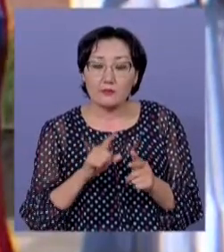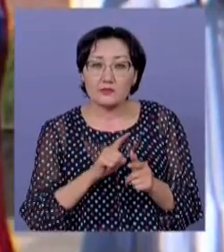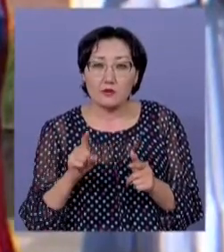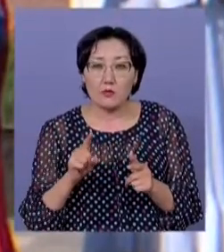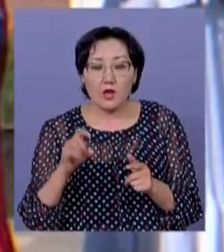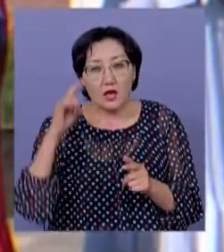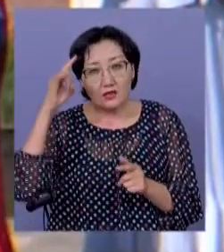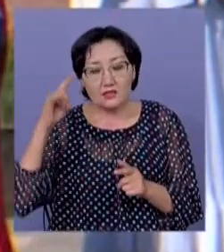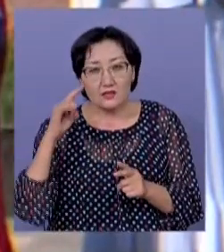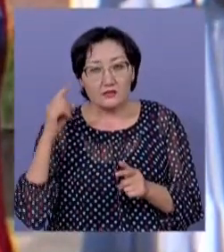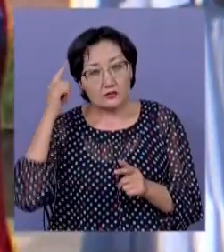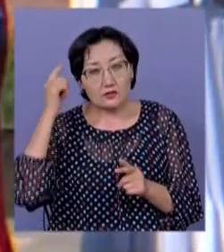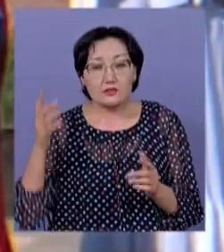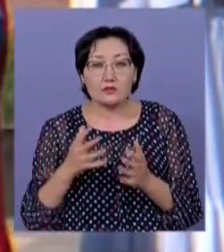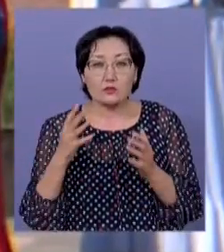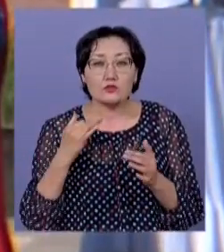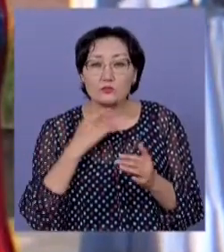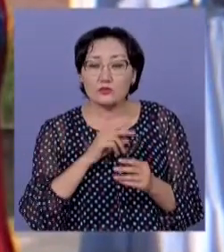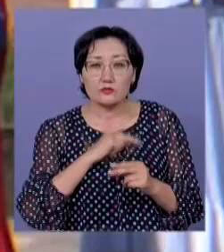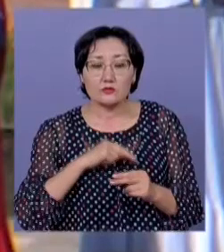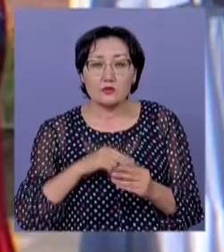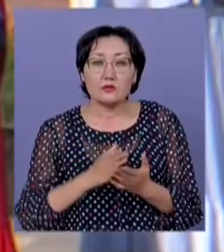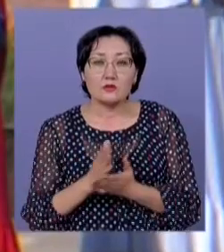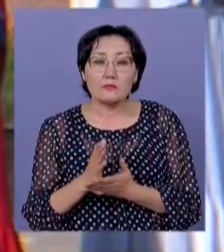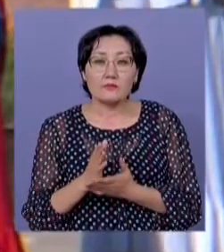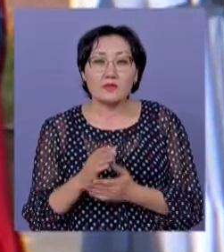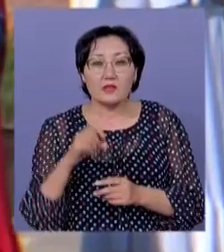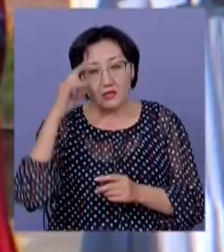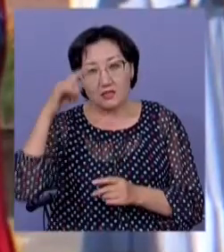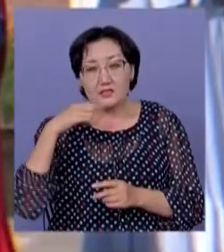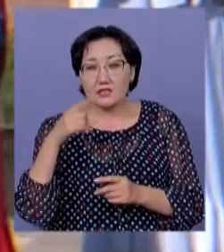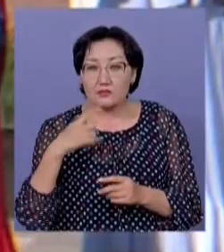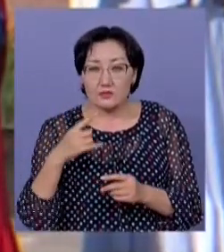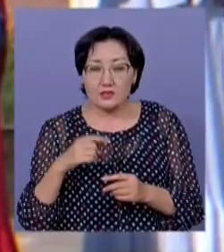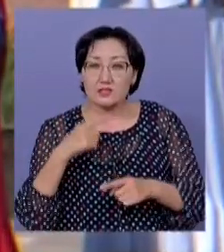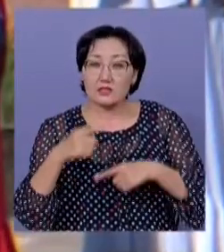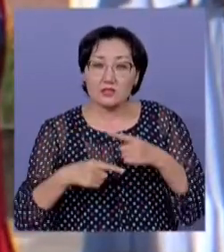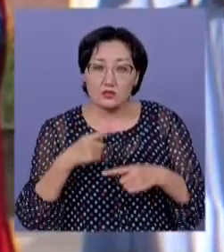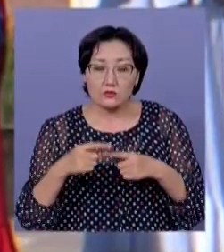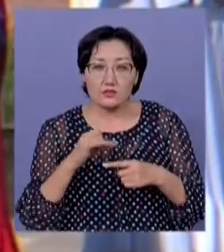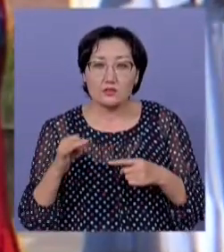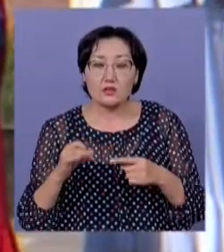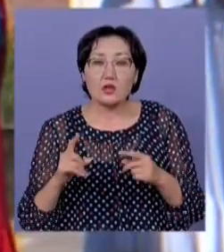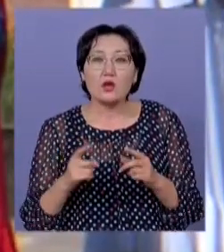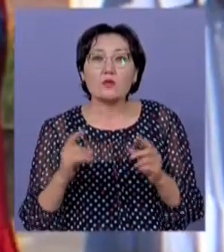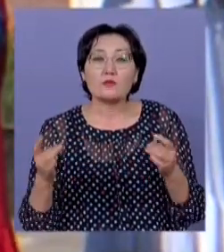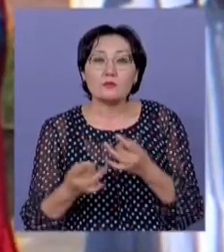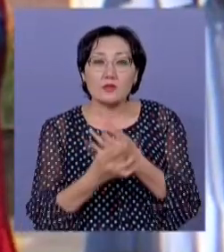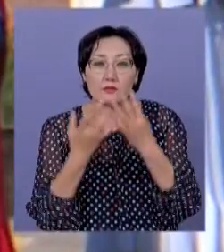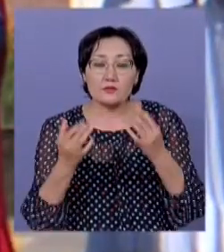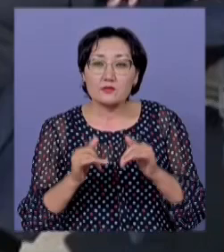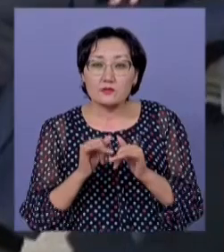сананы сақтау үшін мол еңбек етті. Ана тілімізді, салт-дәстүрімізді және төл мәдениетімізді